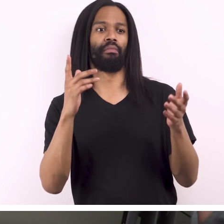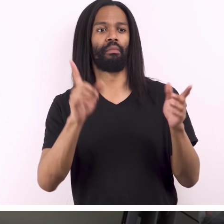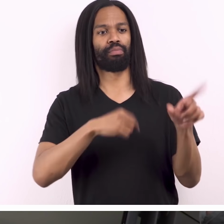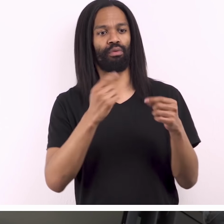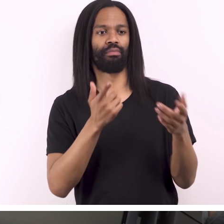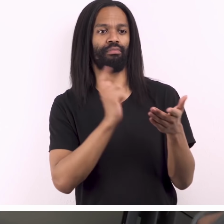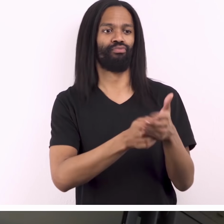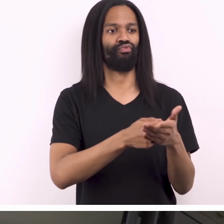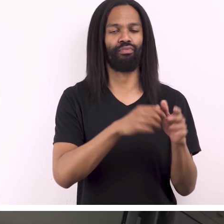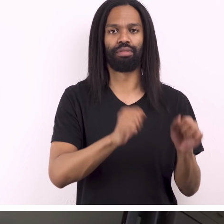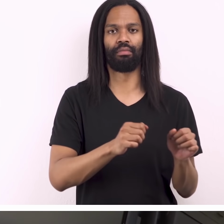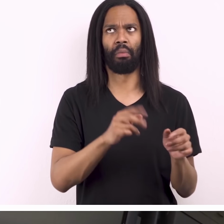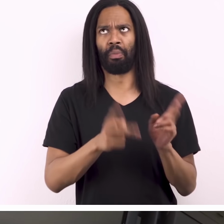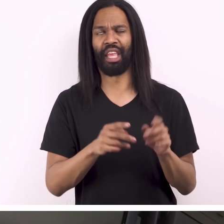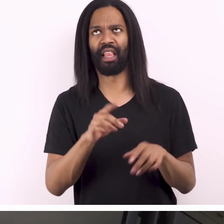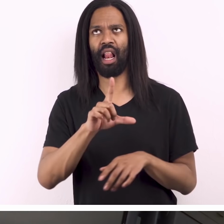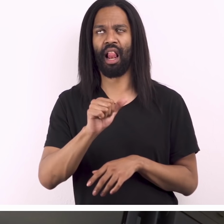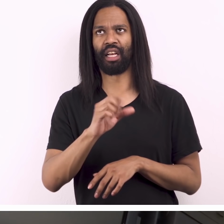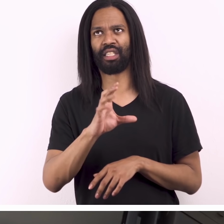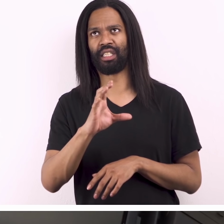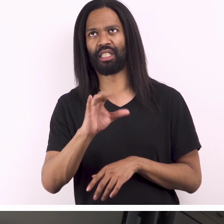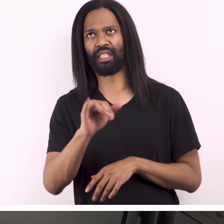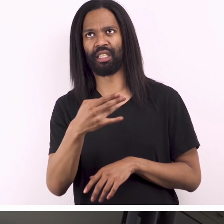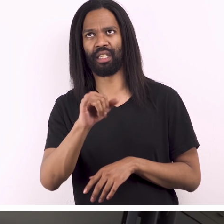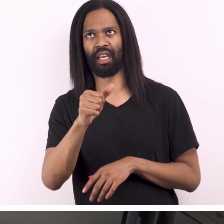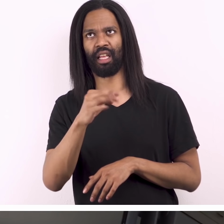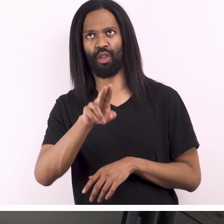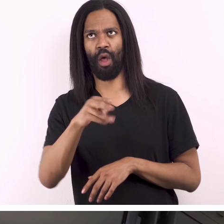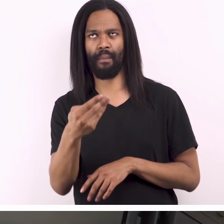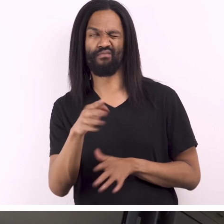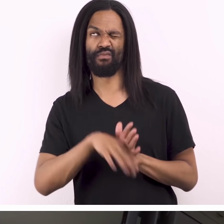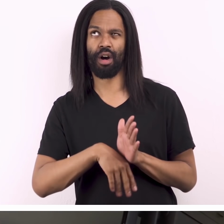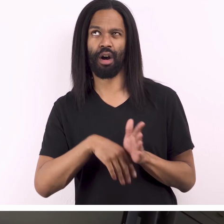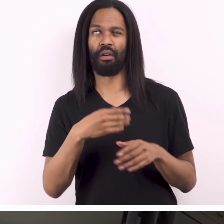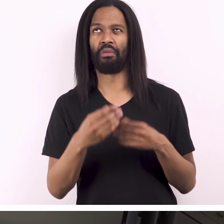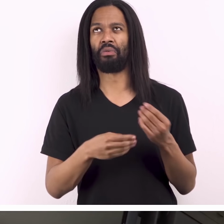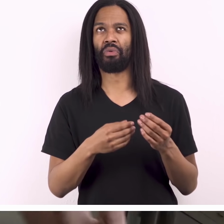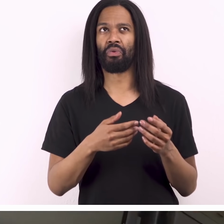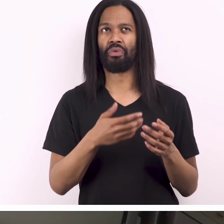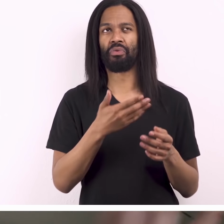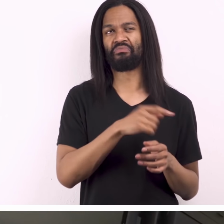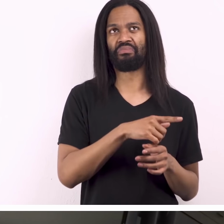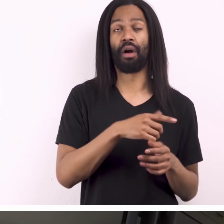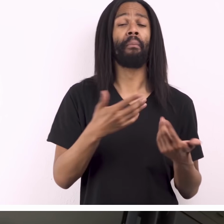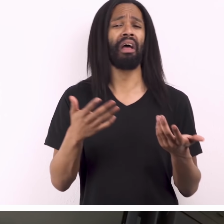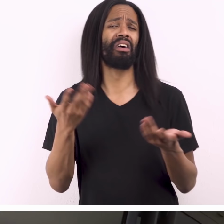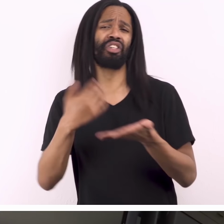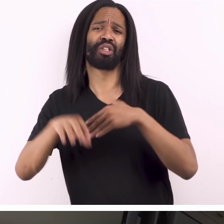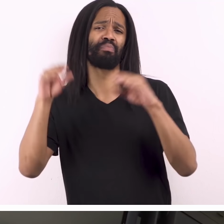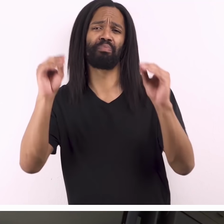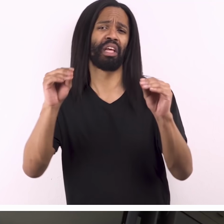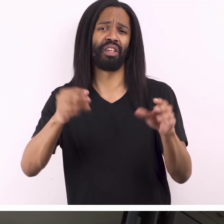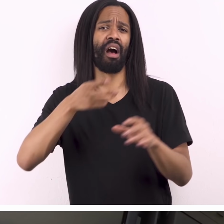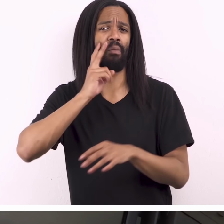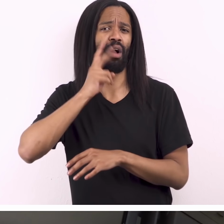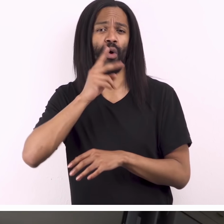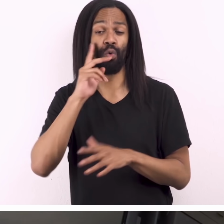et tout ça, le Pedatum, mais je sais qu'on peut les retrouver assez facilement. Par exemple, chez Truffaut et tout ça, ils reviennent parfois régulièrement. Donc du coup,